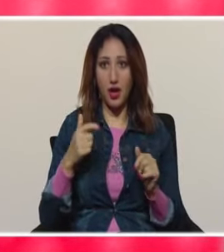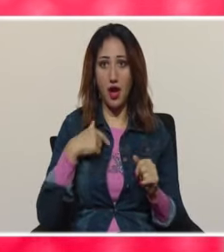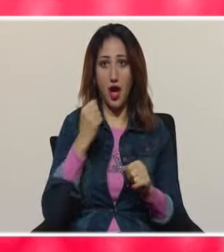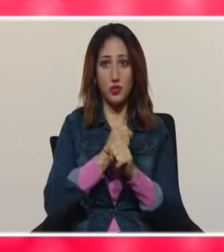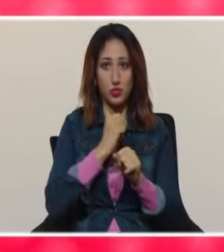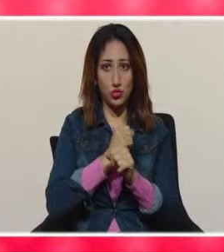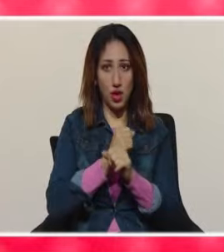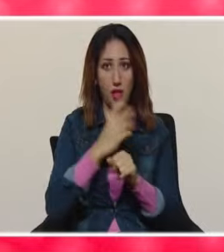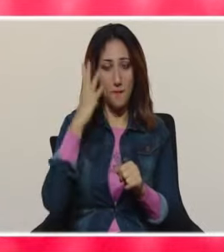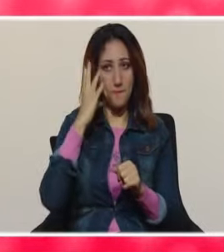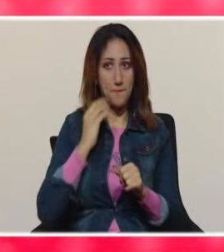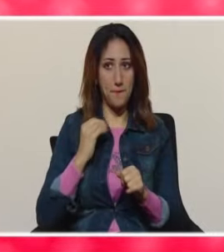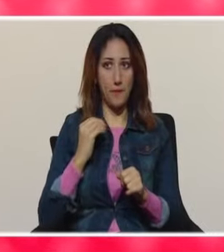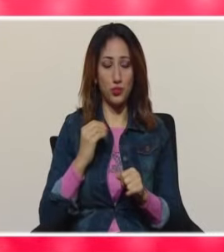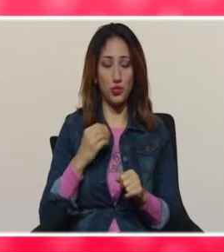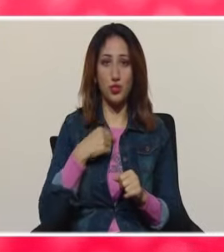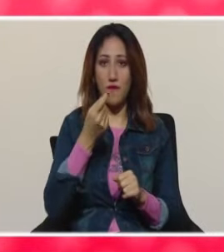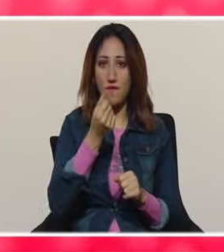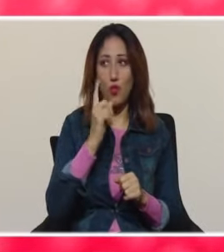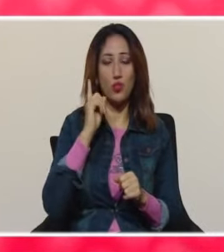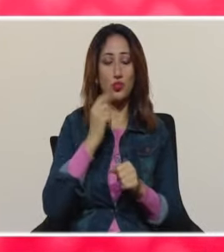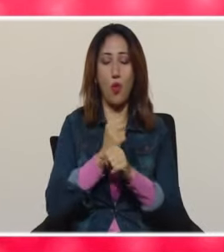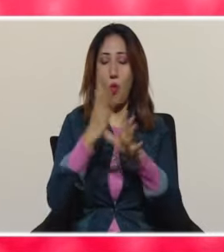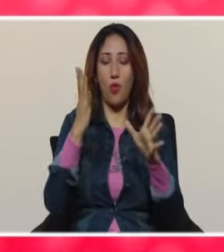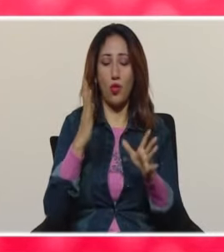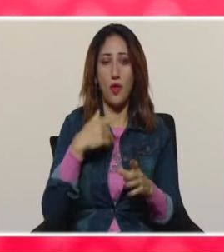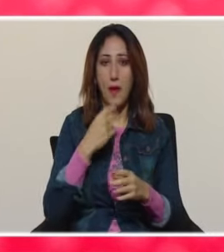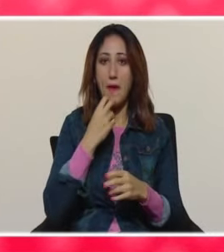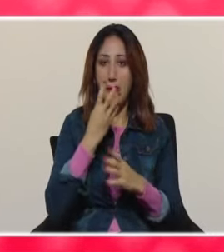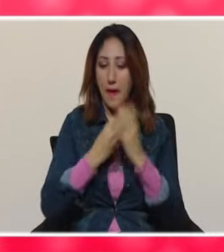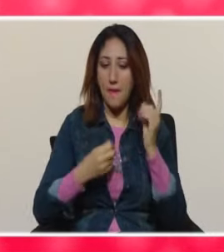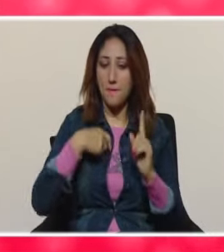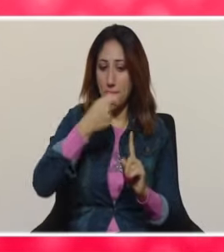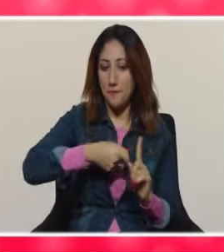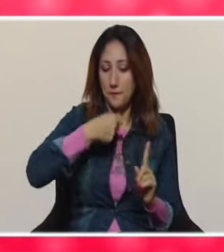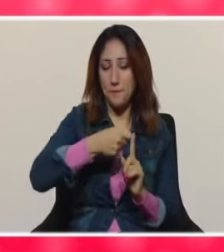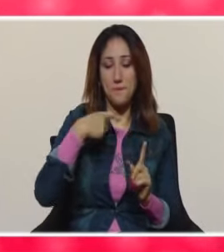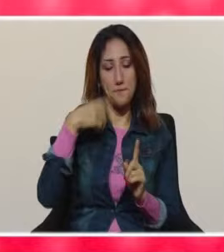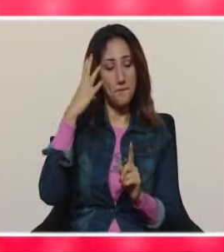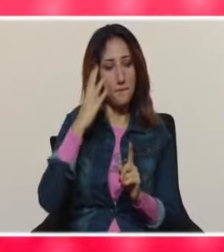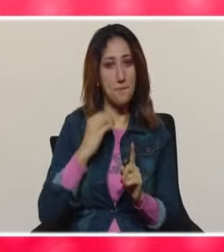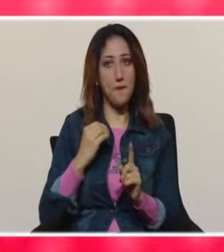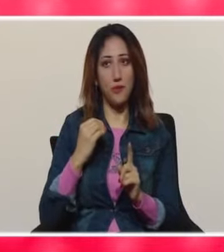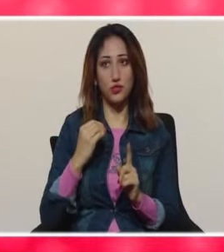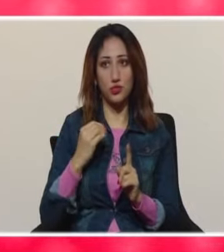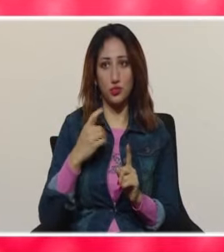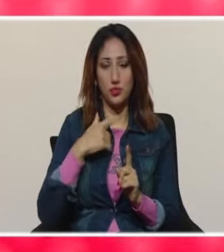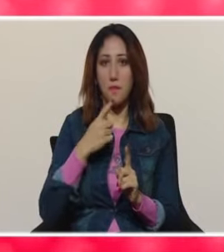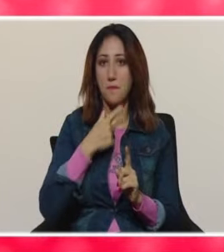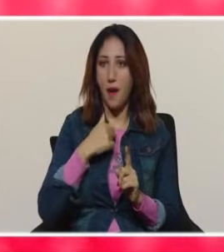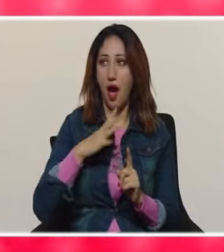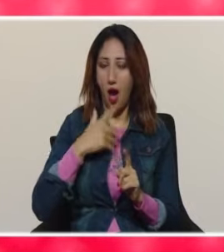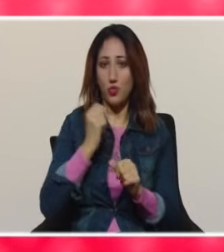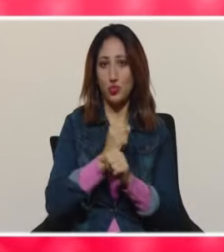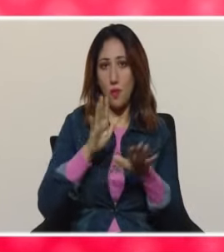هشتغل عليها تدخل لي قرش حلال اصرف عليها على ابني، وانا مبسوطه فرحانه ان انا هعمل كده ان شاء